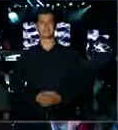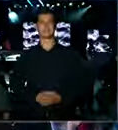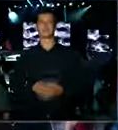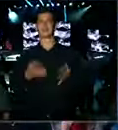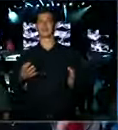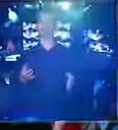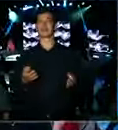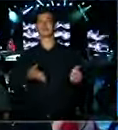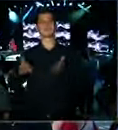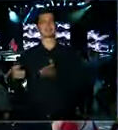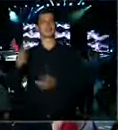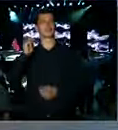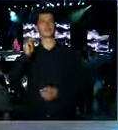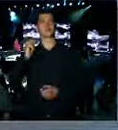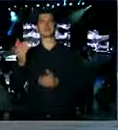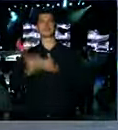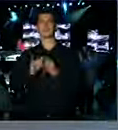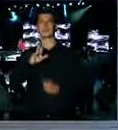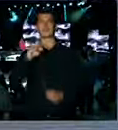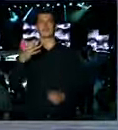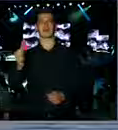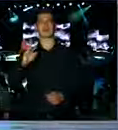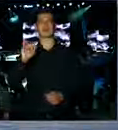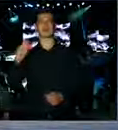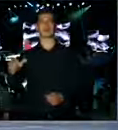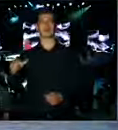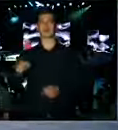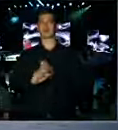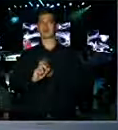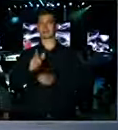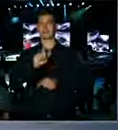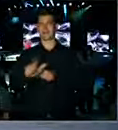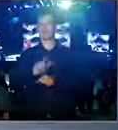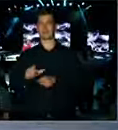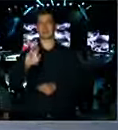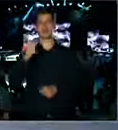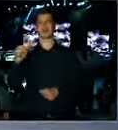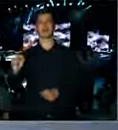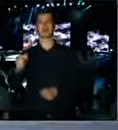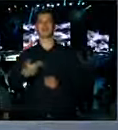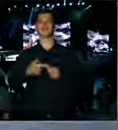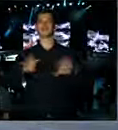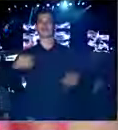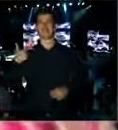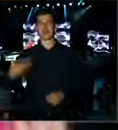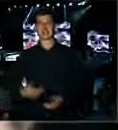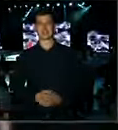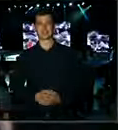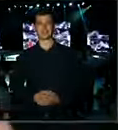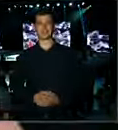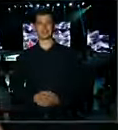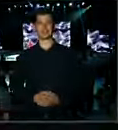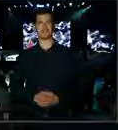Całość prezentacji zamyka Iwona Necel z numerem 12, Reda, lat 29.